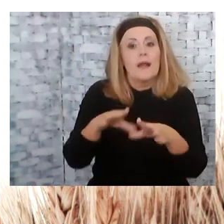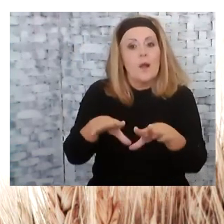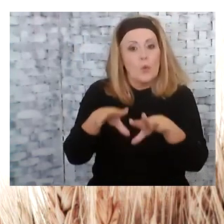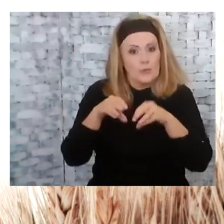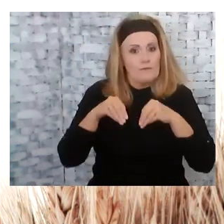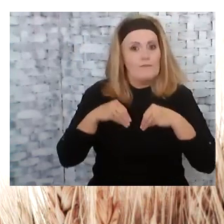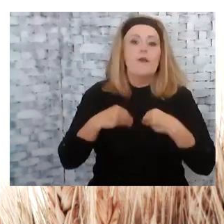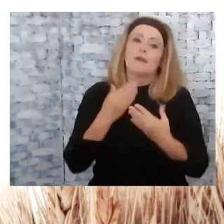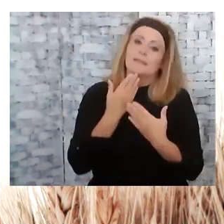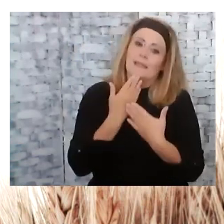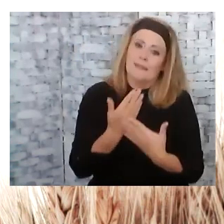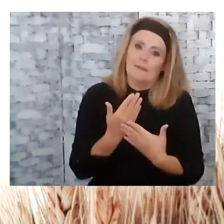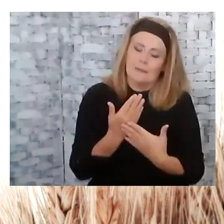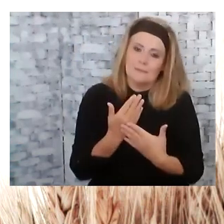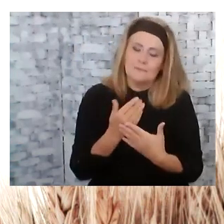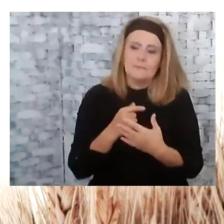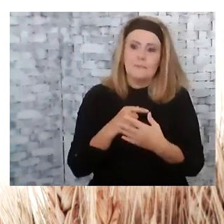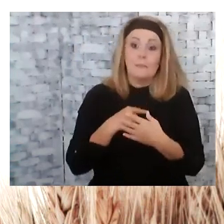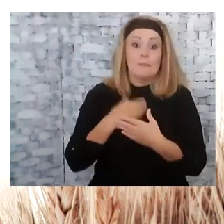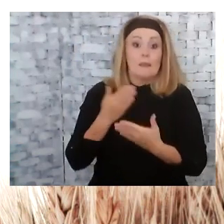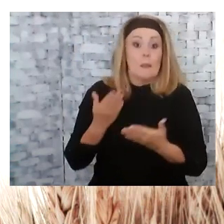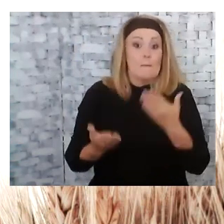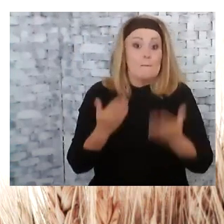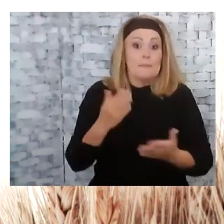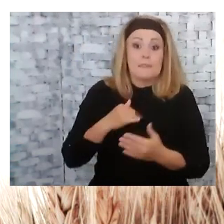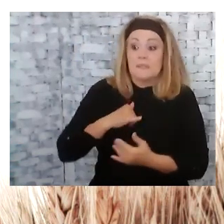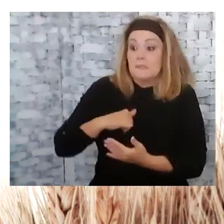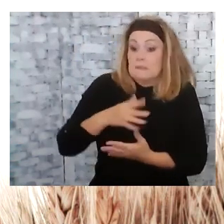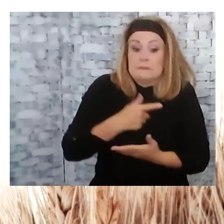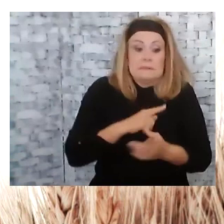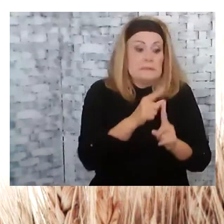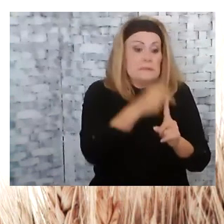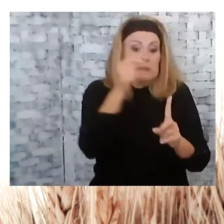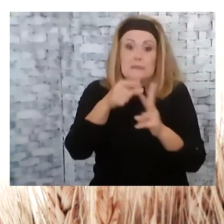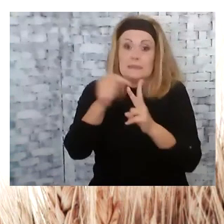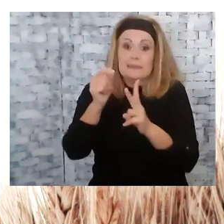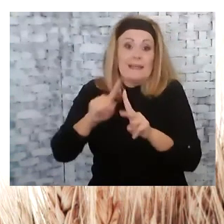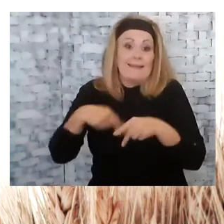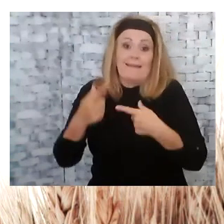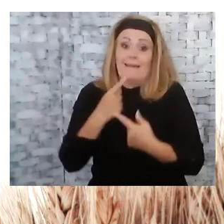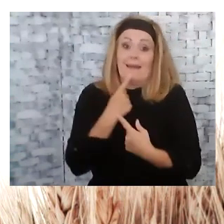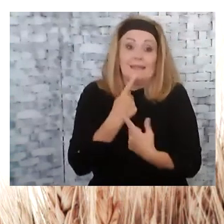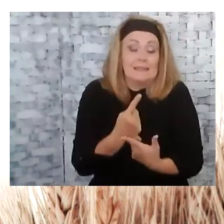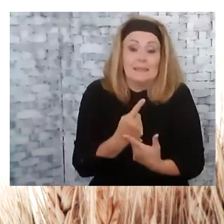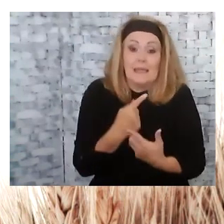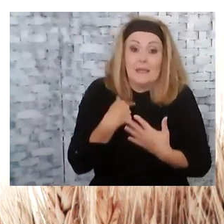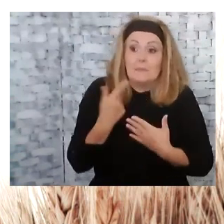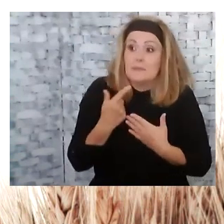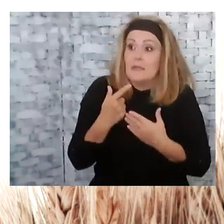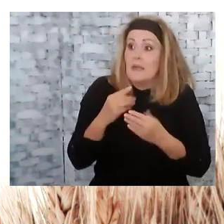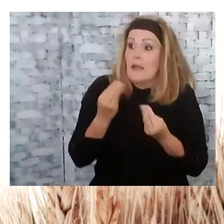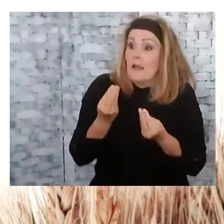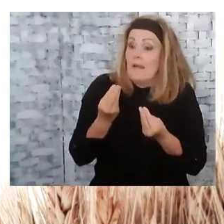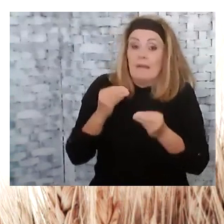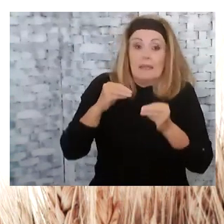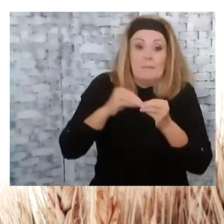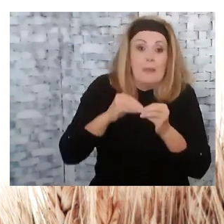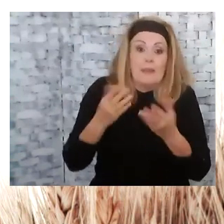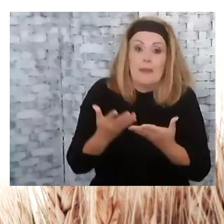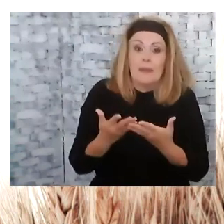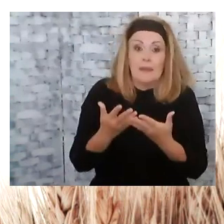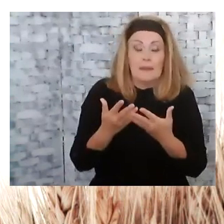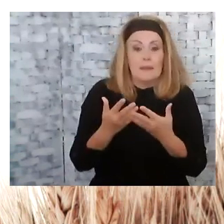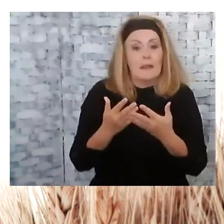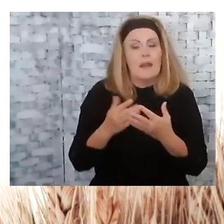wat nou nie meer kan gee wat ons gewoonlik gegee het nie, miskien is daar vir ons wat nou meer kan gee as wat ons gewoonlik gegee